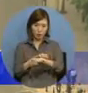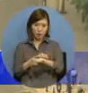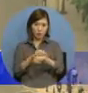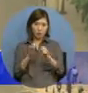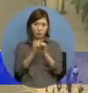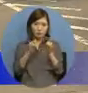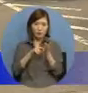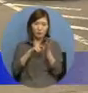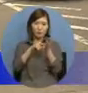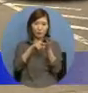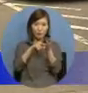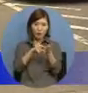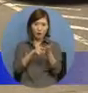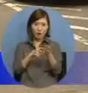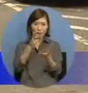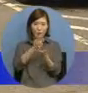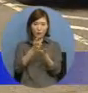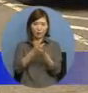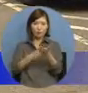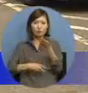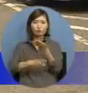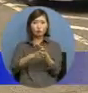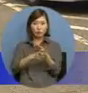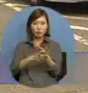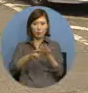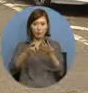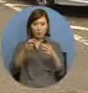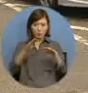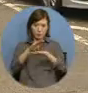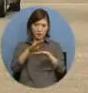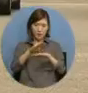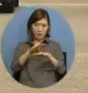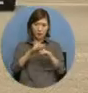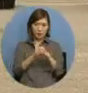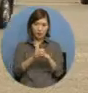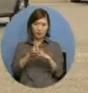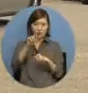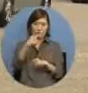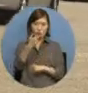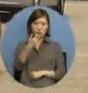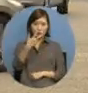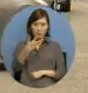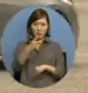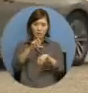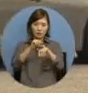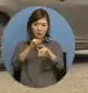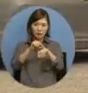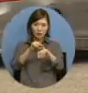함께 법규를 위반하는 차량이 시간당 평균 268대가 발생하고 있습니다.